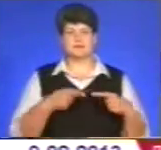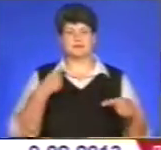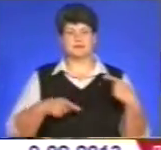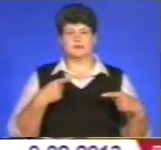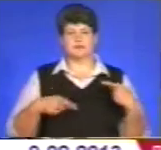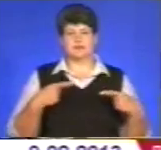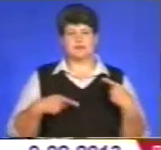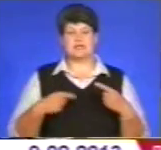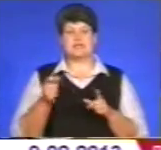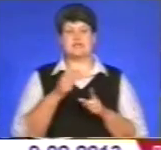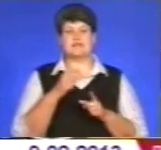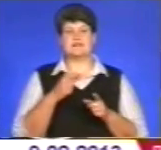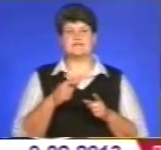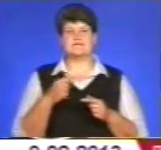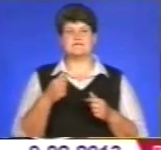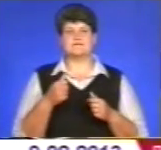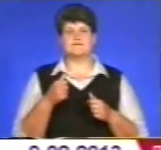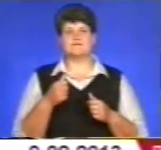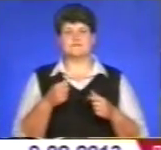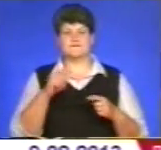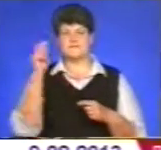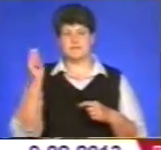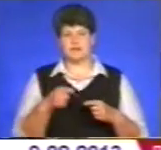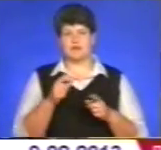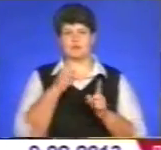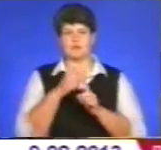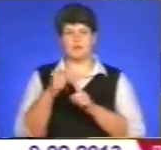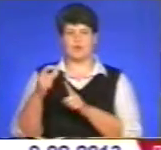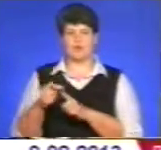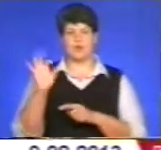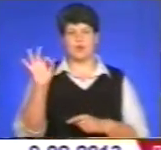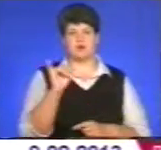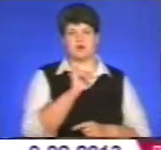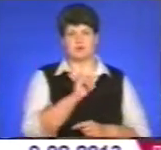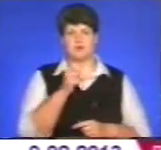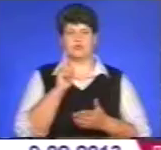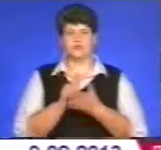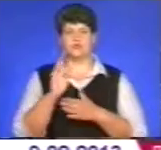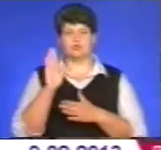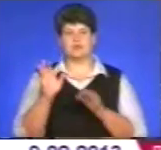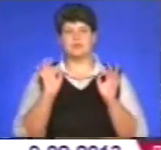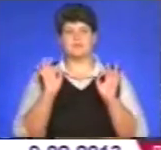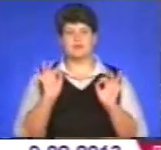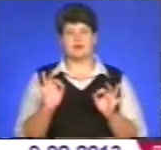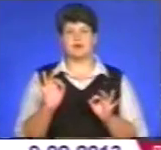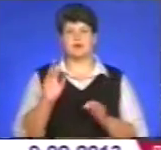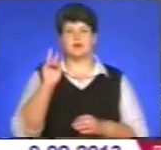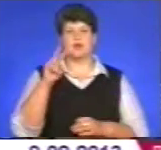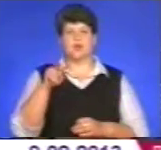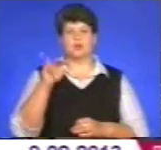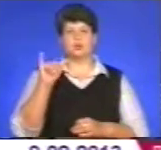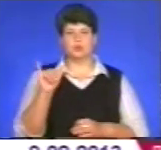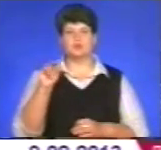між літерами О та І. Має бути правильне прізвище першого бургомістра українця